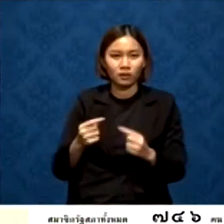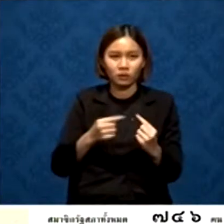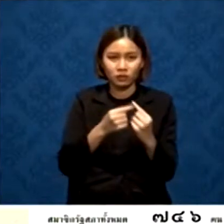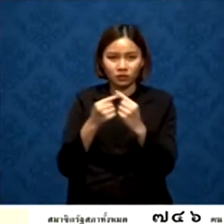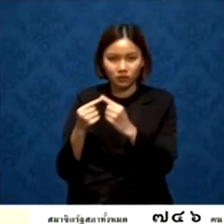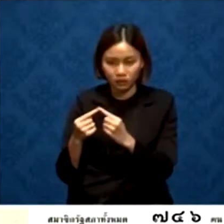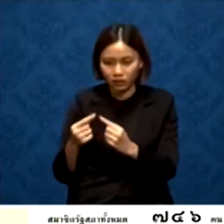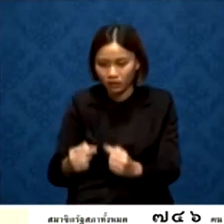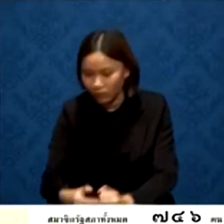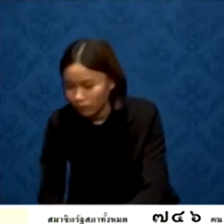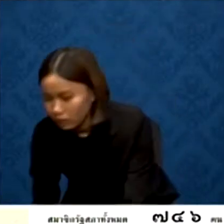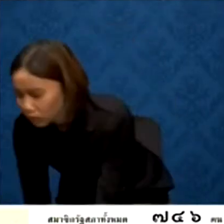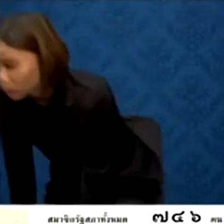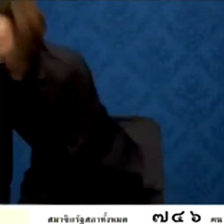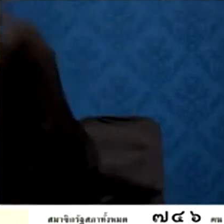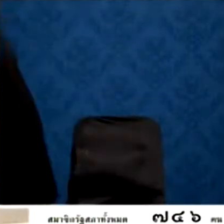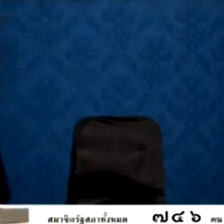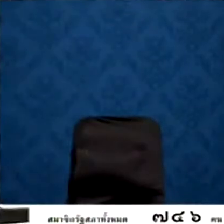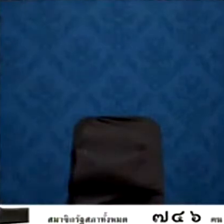ุณรังสิมันโรมครับ